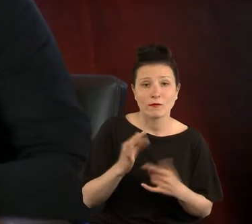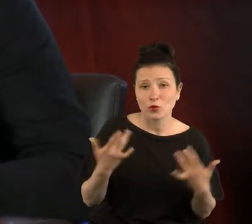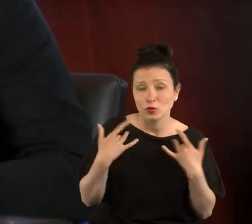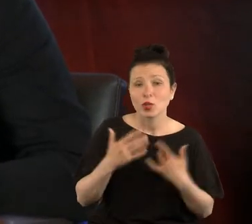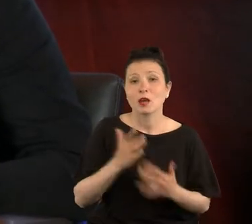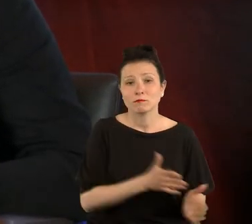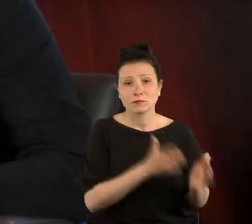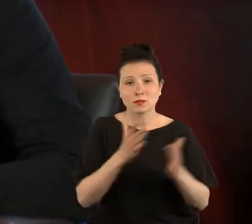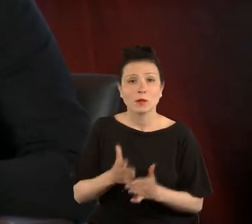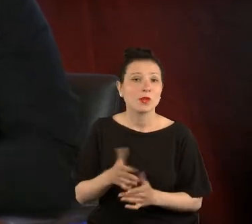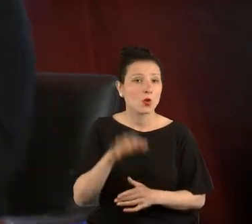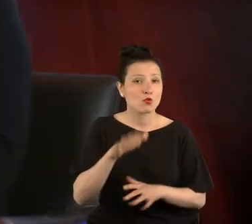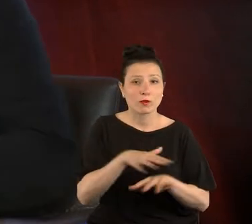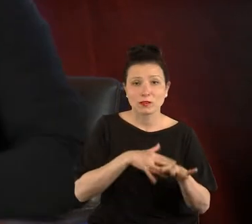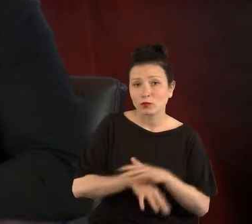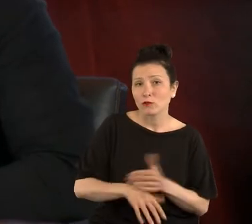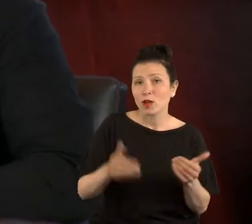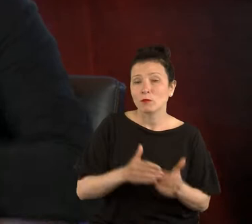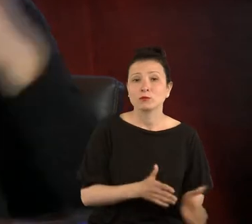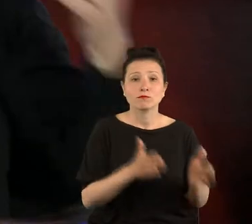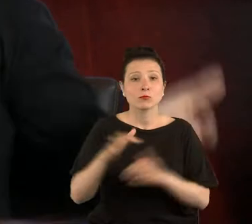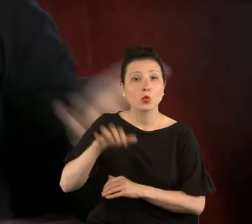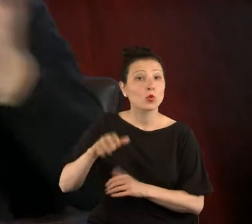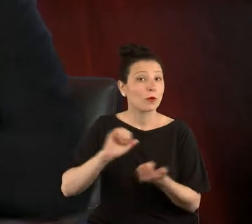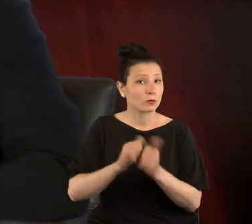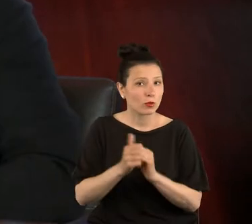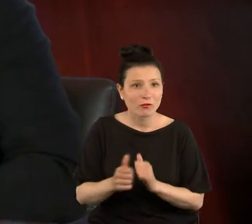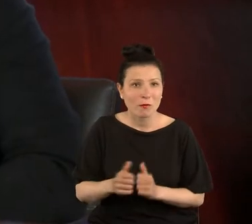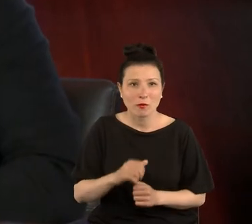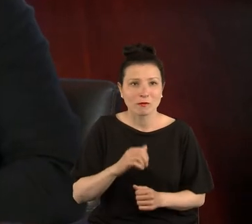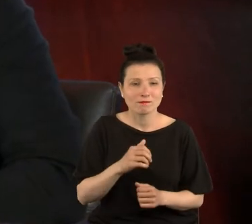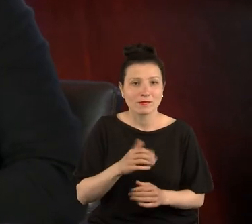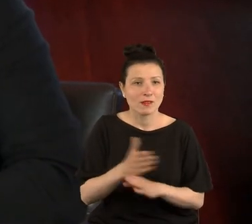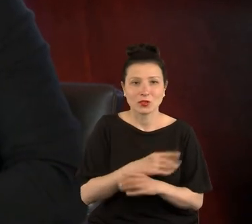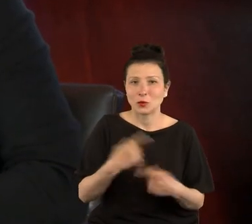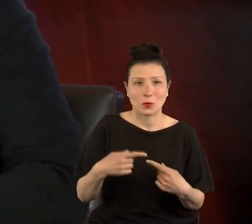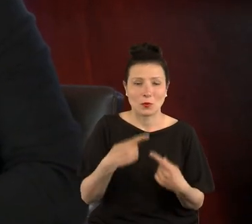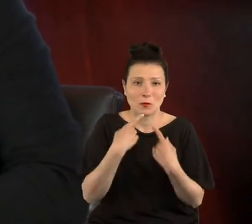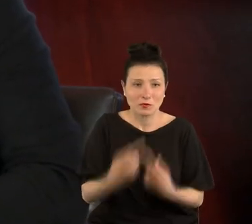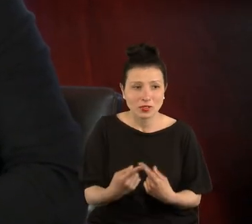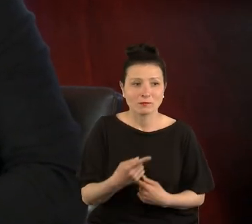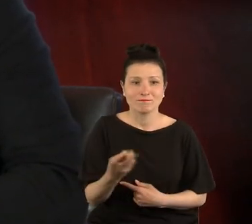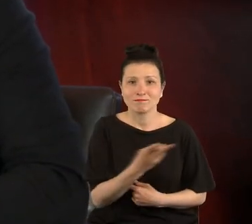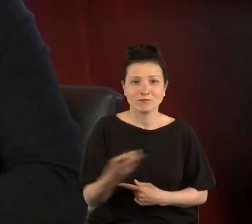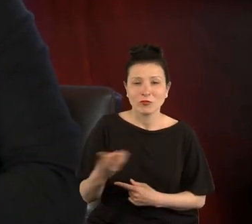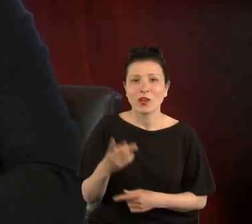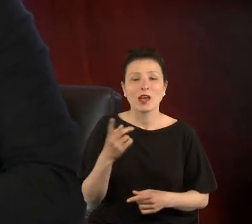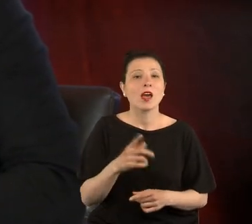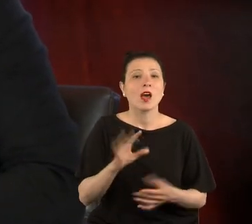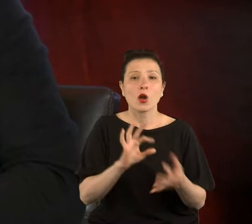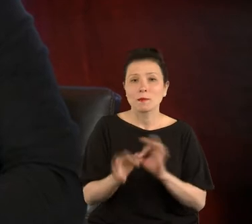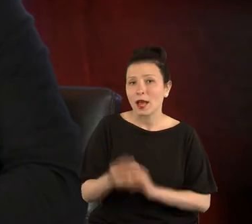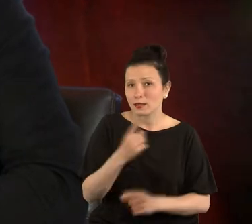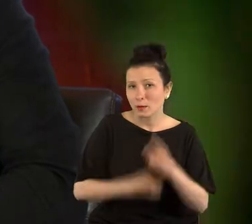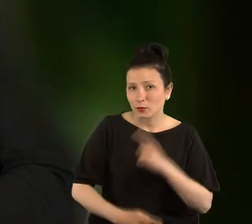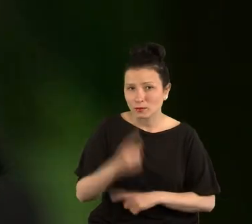też i o sferze sportowej, bo nie powiedziałam, że oboje są paraolimpijczykami z